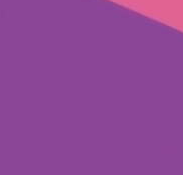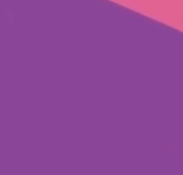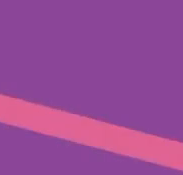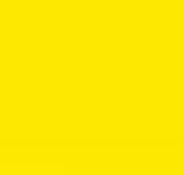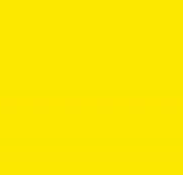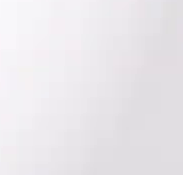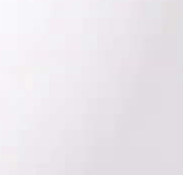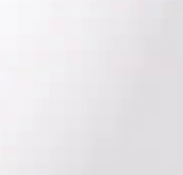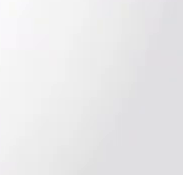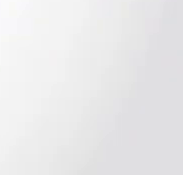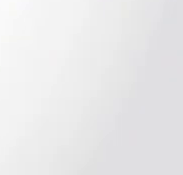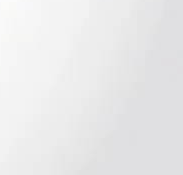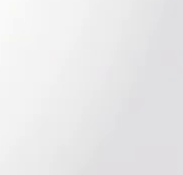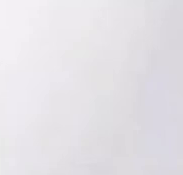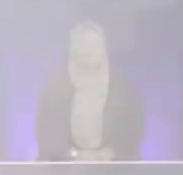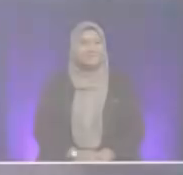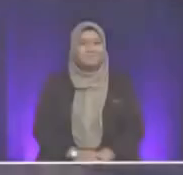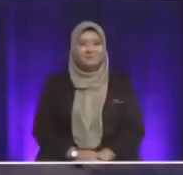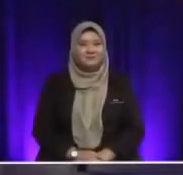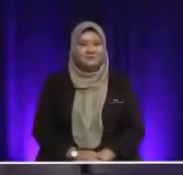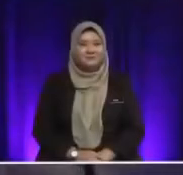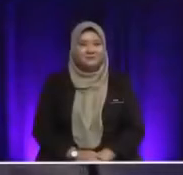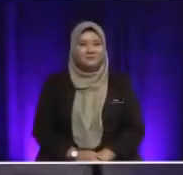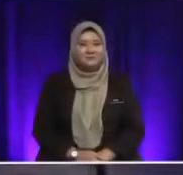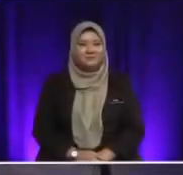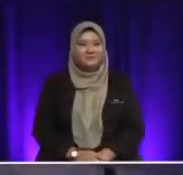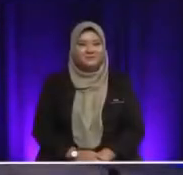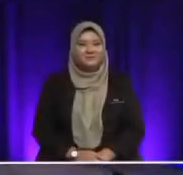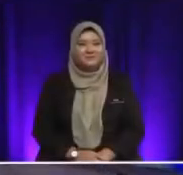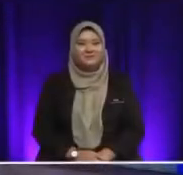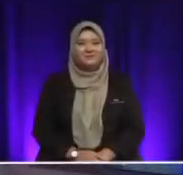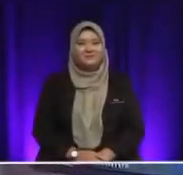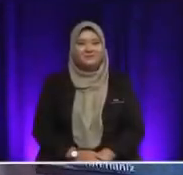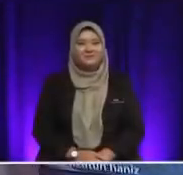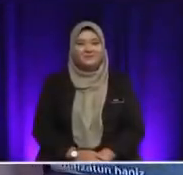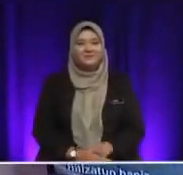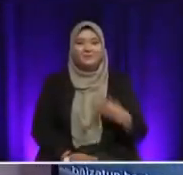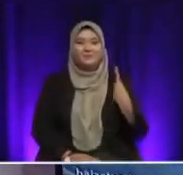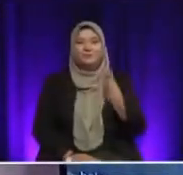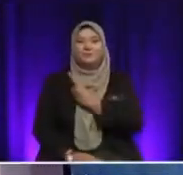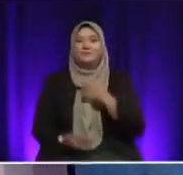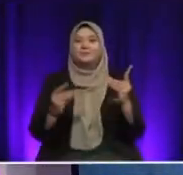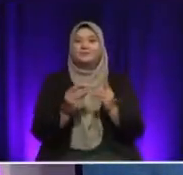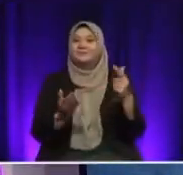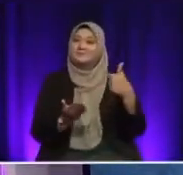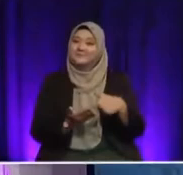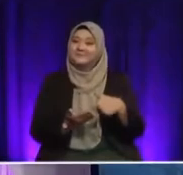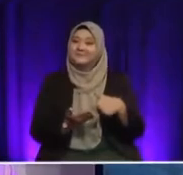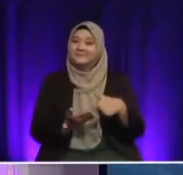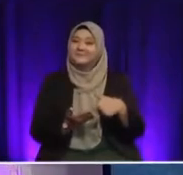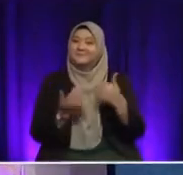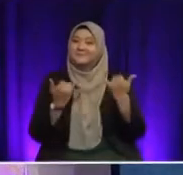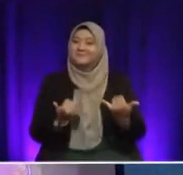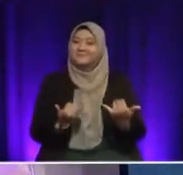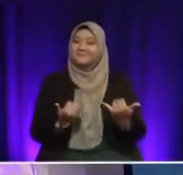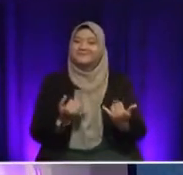Didik TV KPM. Kembali menonton Sukses SPM 2022 bersama saya Nisa K dan